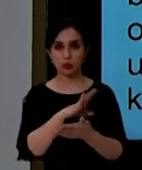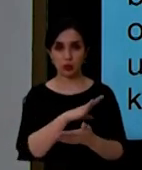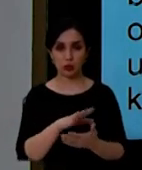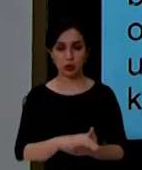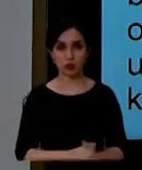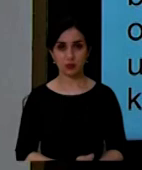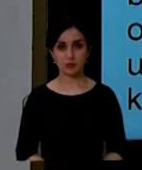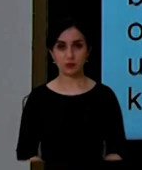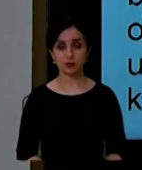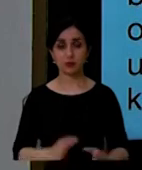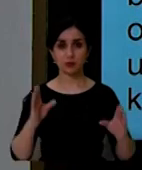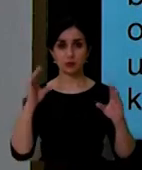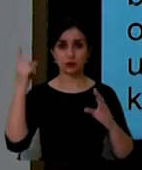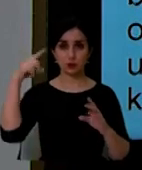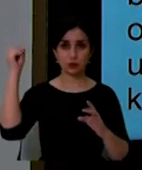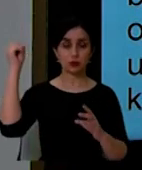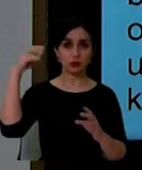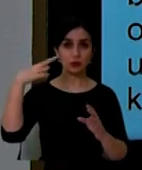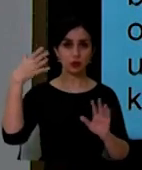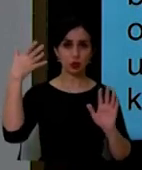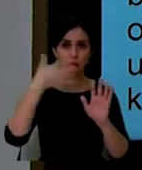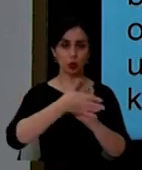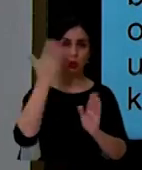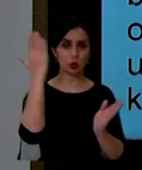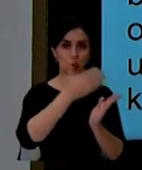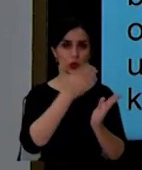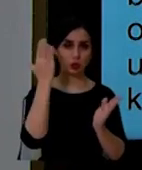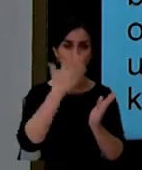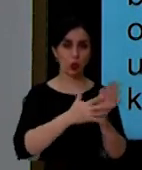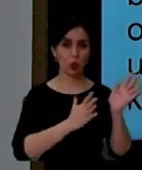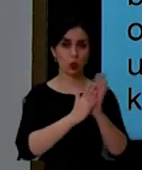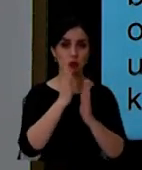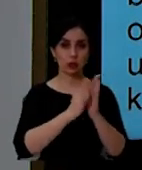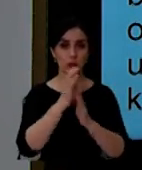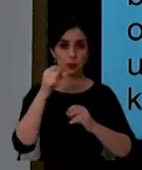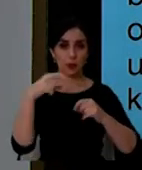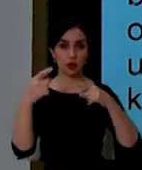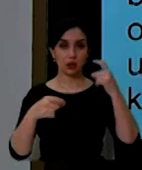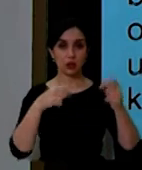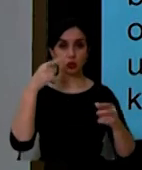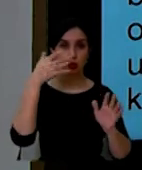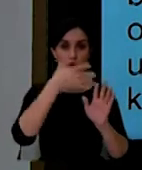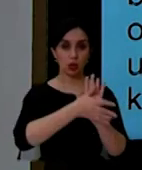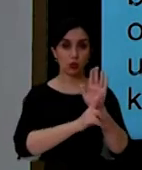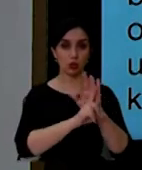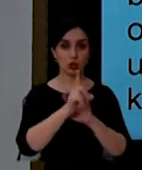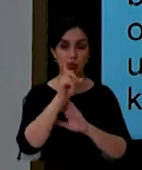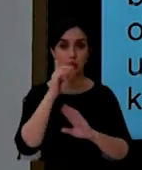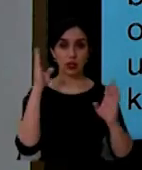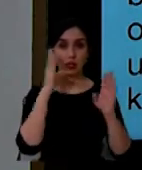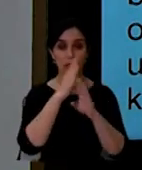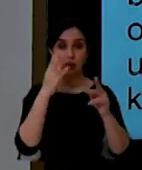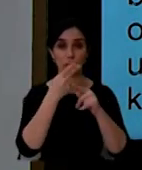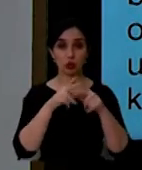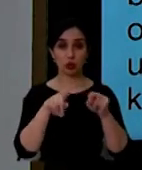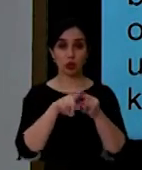Quyaj nurləri əndi toğrudan toğrudan toğrudan ısımlik bərqlərgə tişə başləgin. Iqləminin